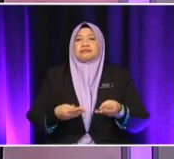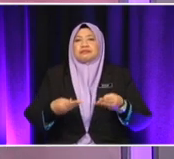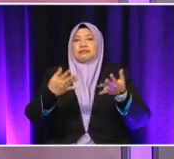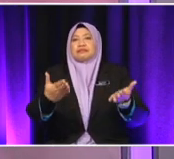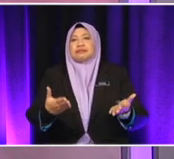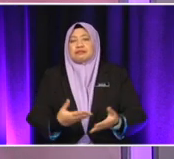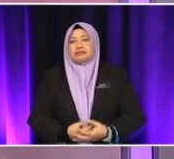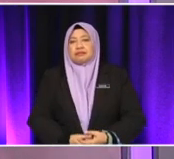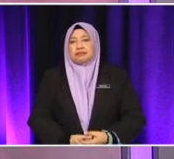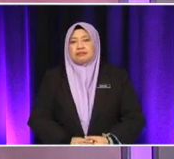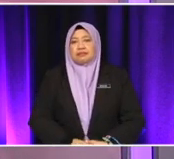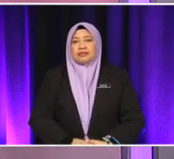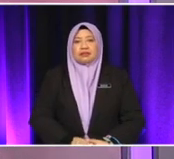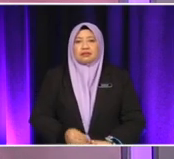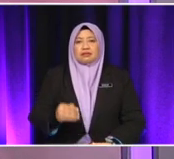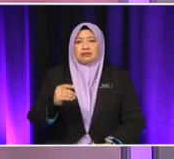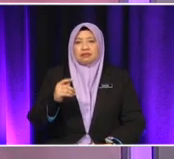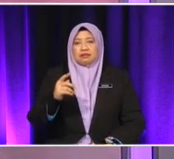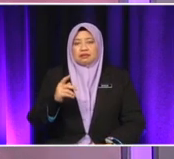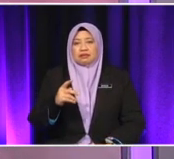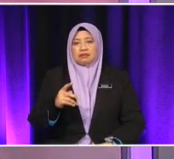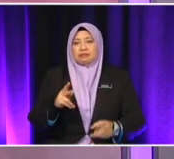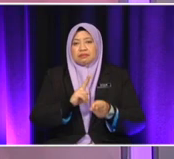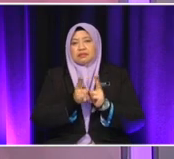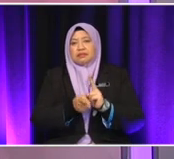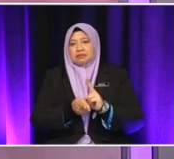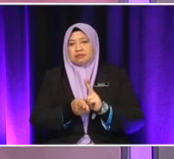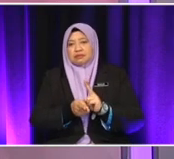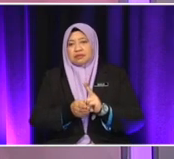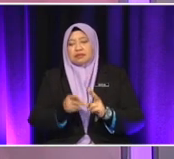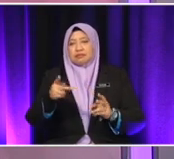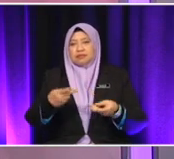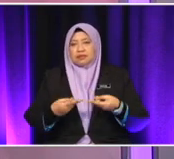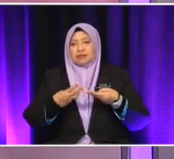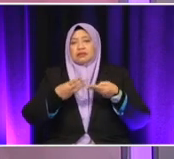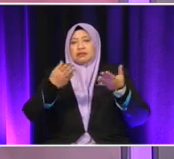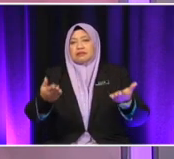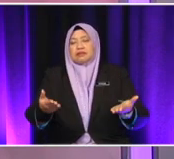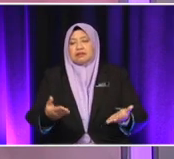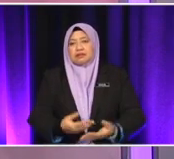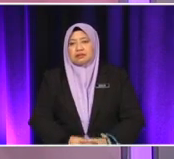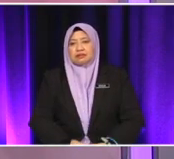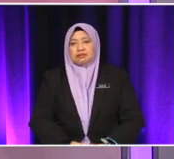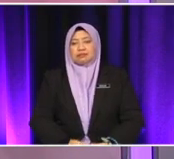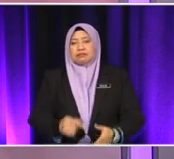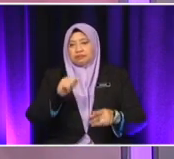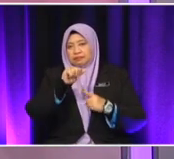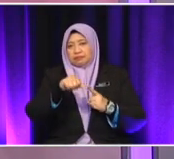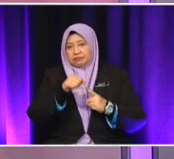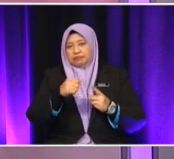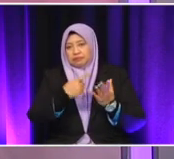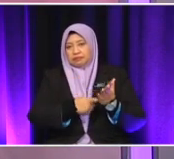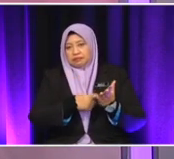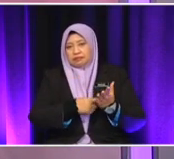penawaran tersebut adalah perubahan penawaran apabila harga faktur